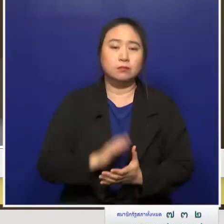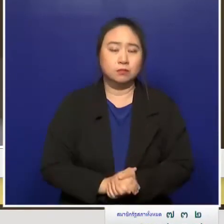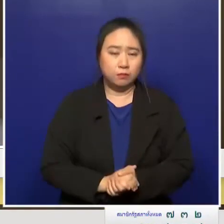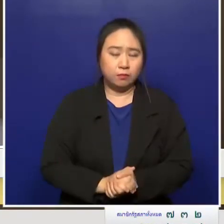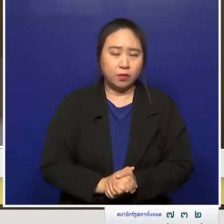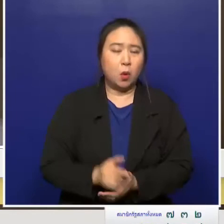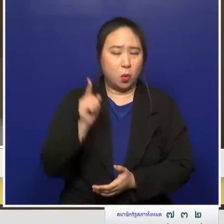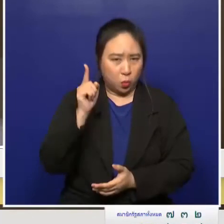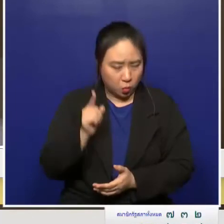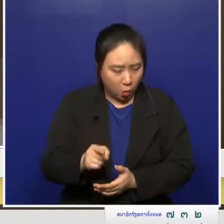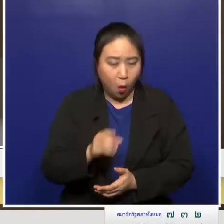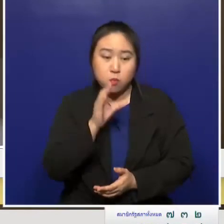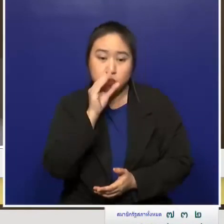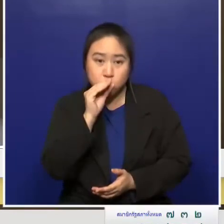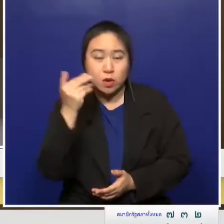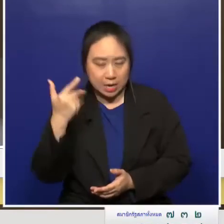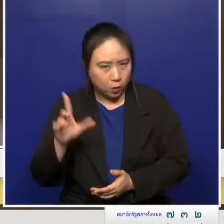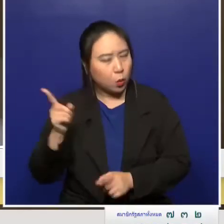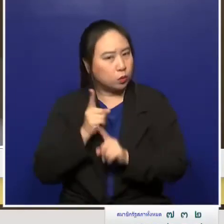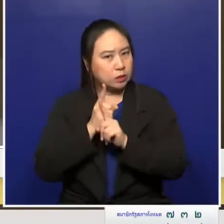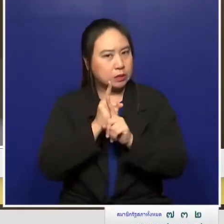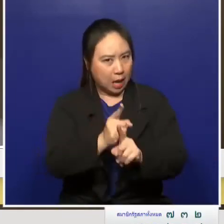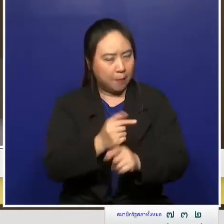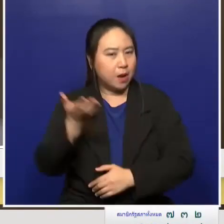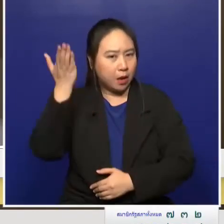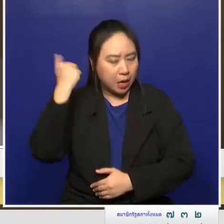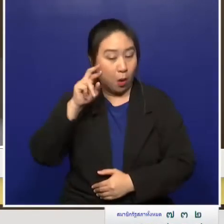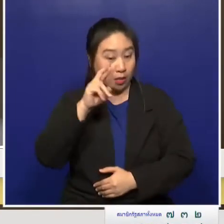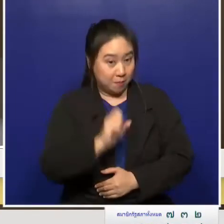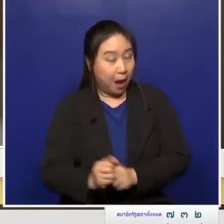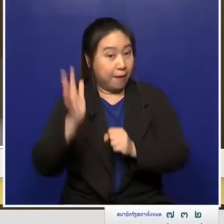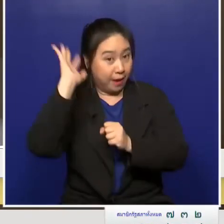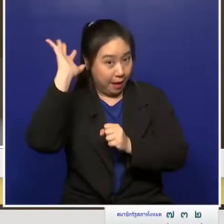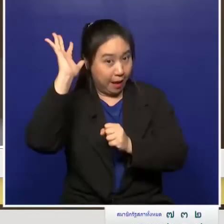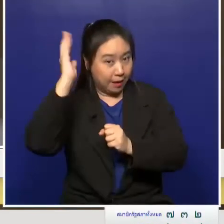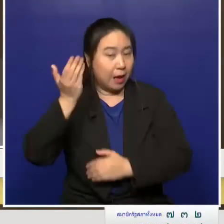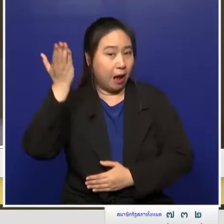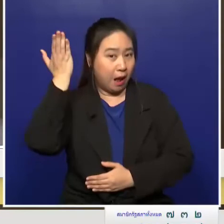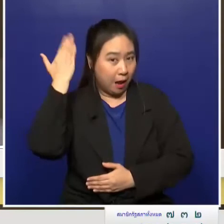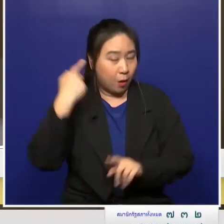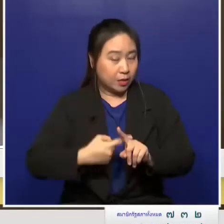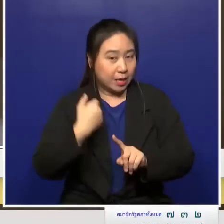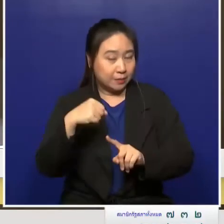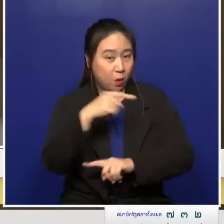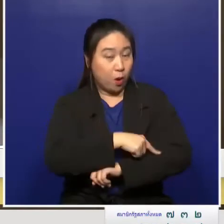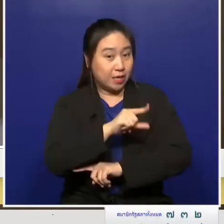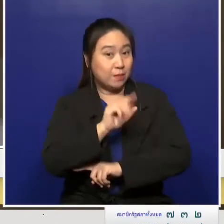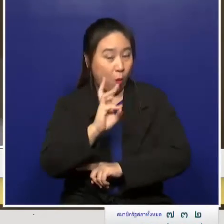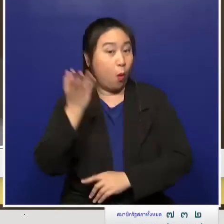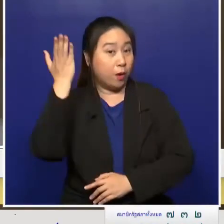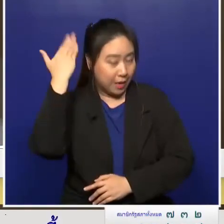าคำมั่นสัญญาที่ท่านแถลงต่อสภาเมื่อ26ตุลา63ที่ผ่านม